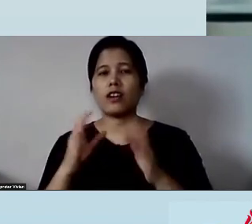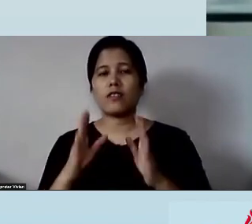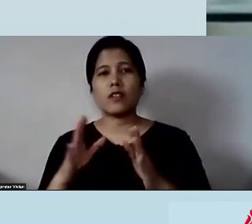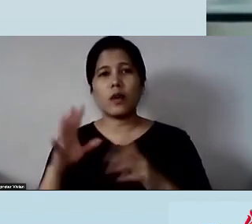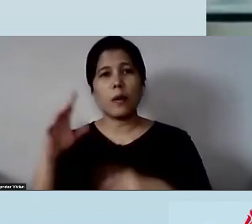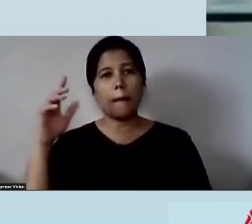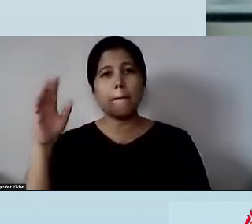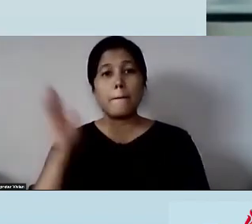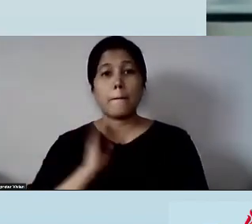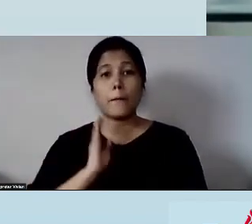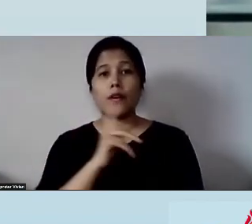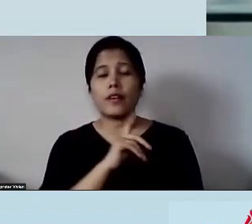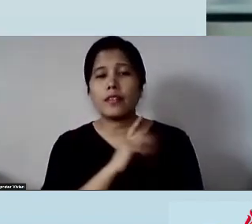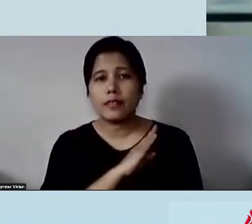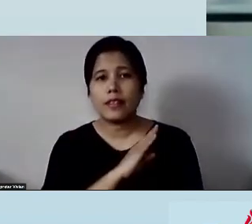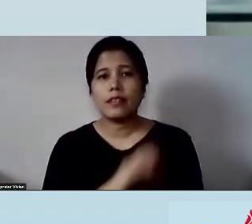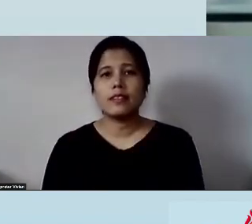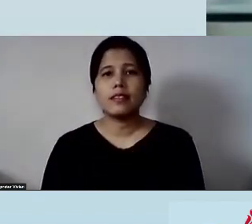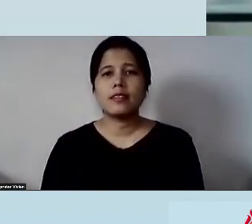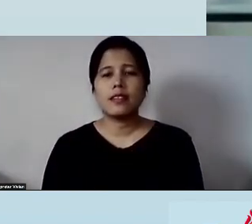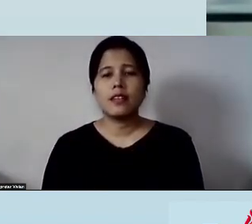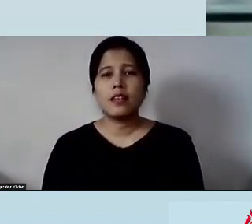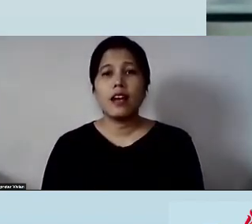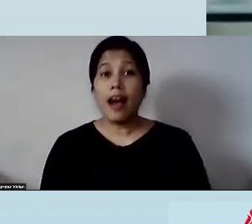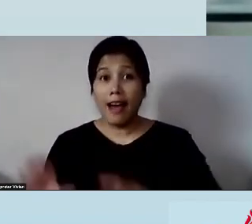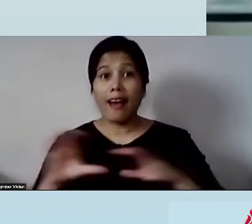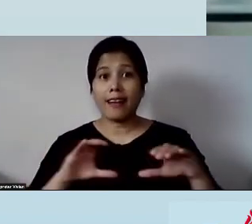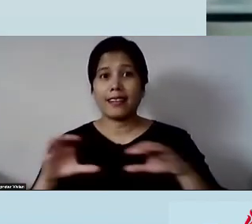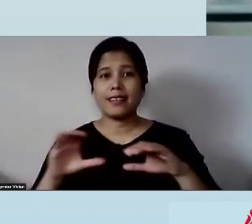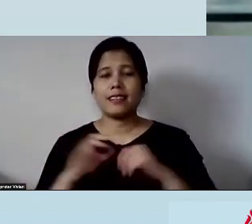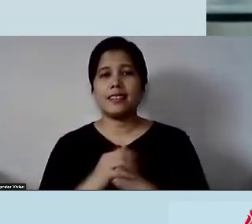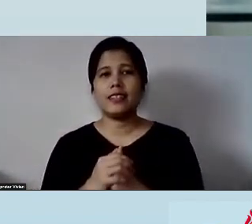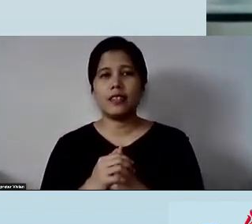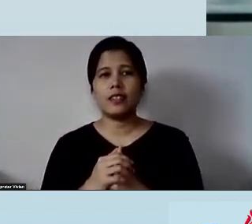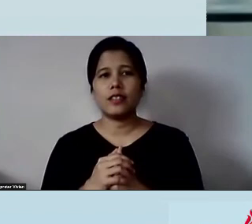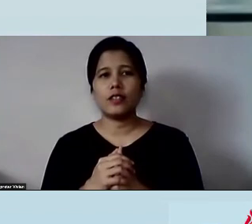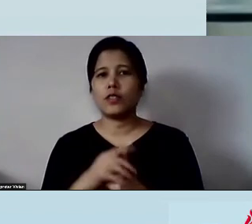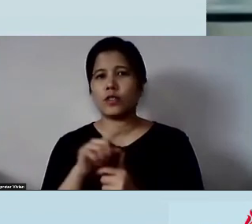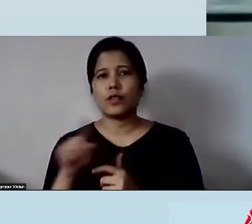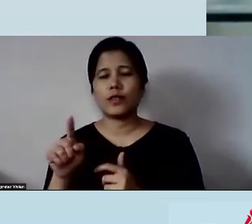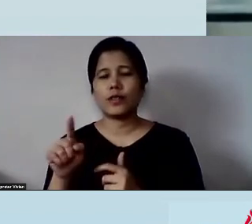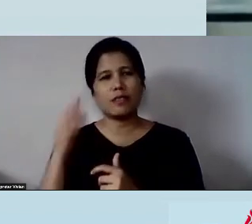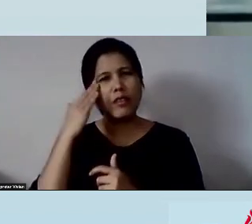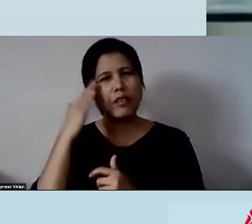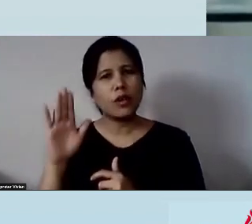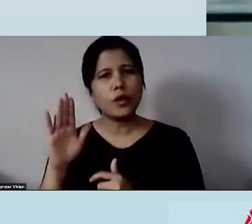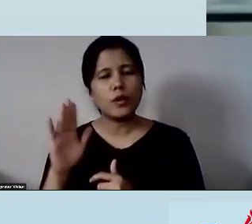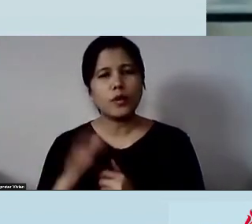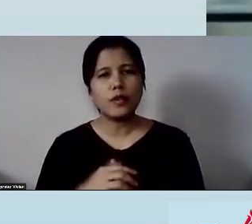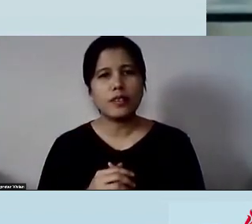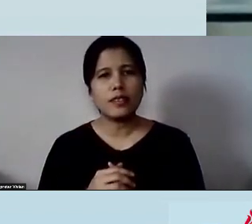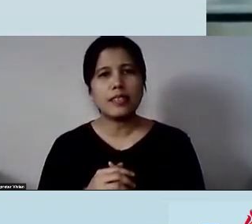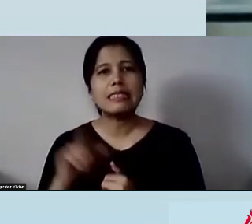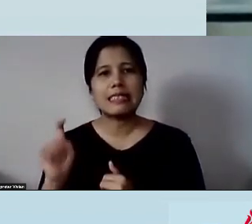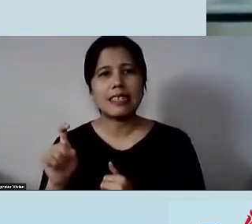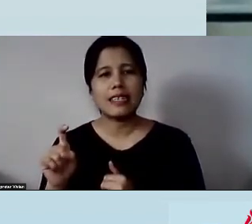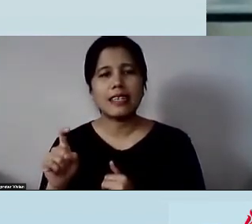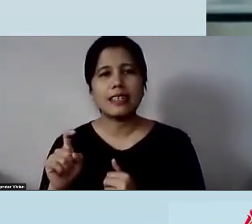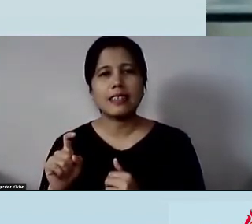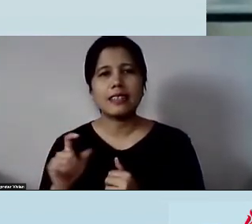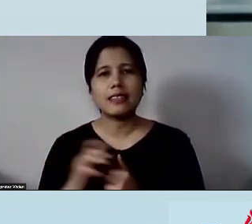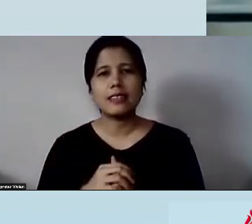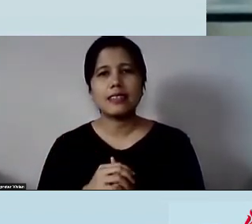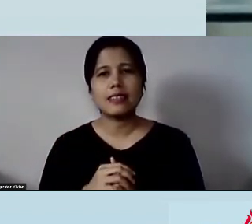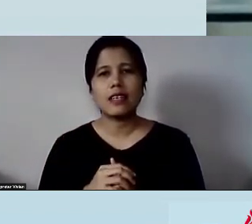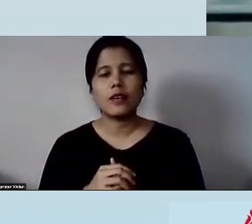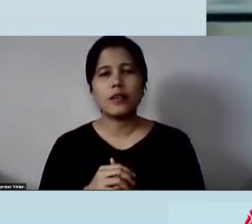Kaya nagiging proactive sila ngayon. Kaya po, for those who don't know yet, kailangan nyo mga mag-consulta